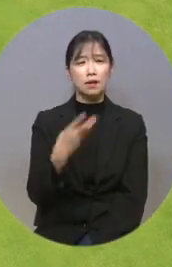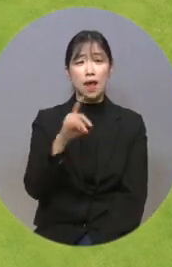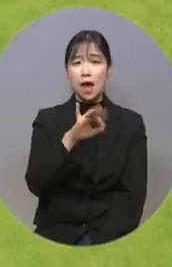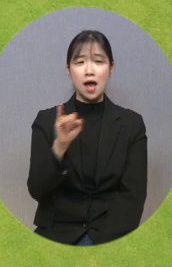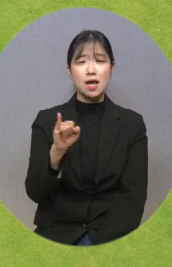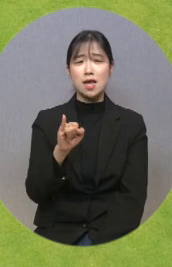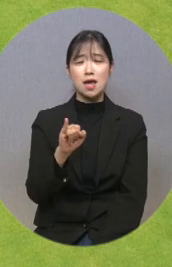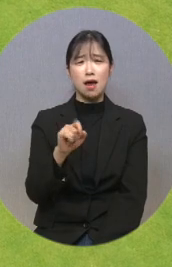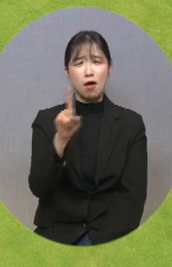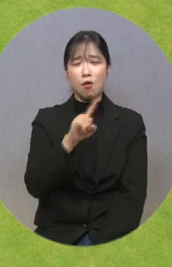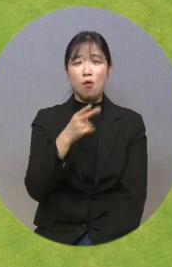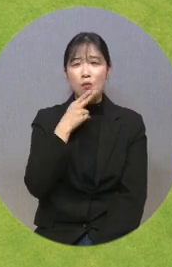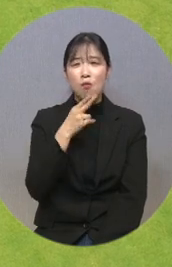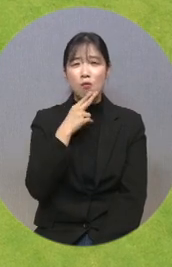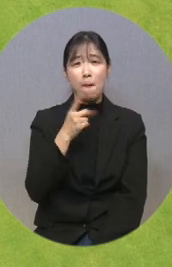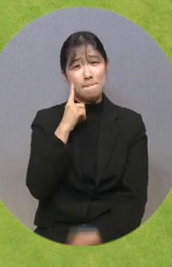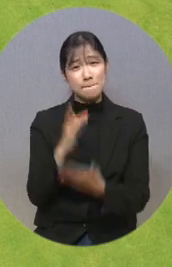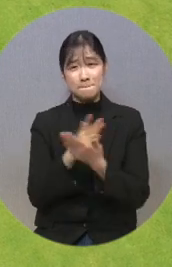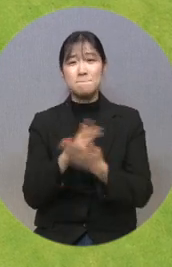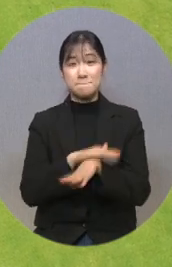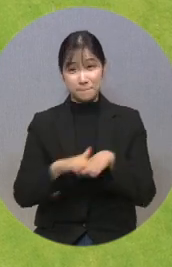이미.